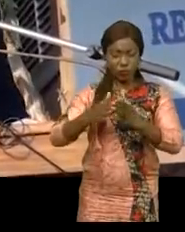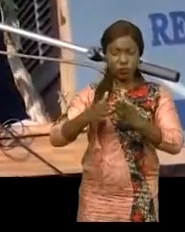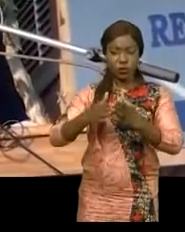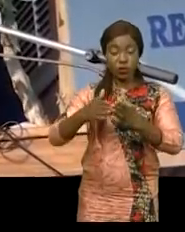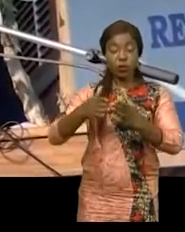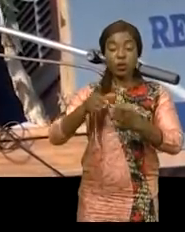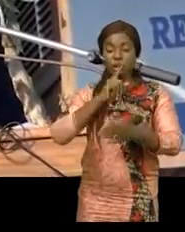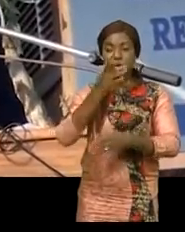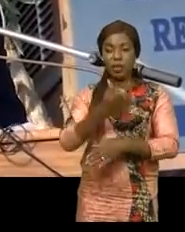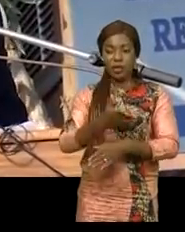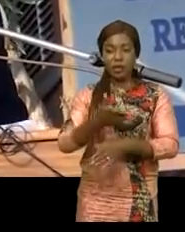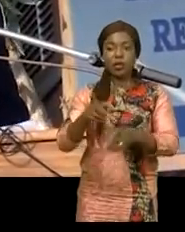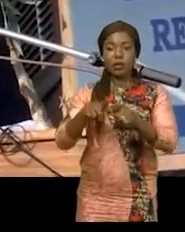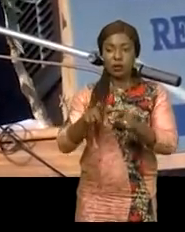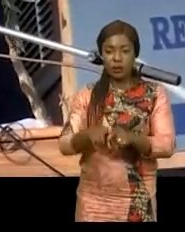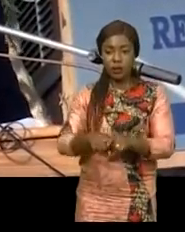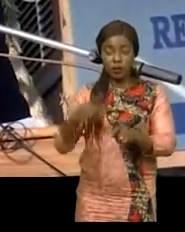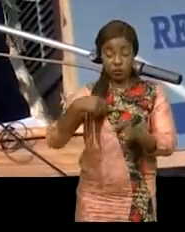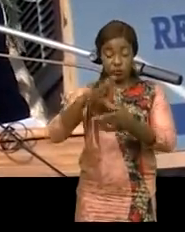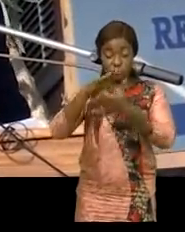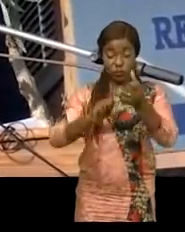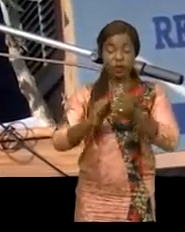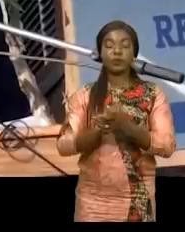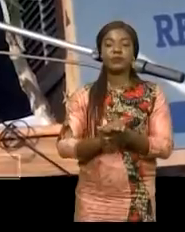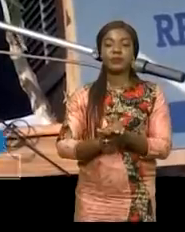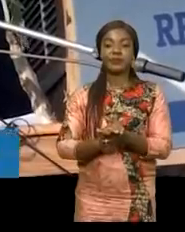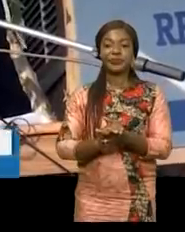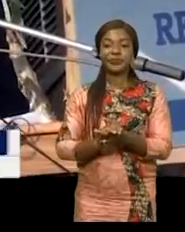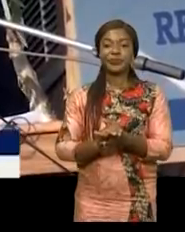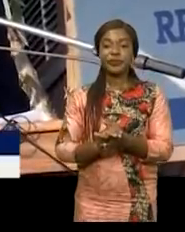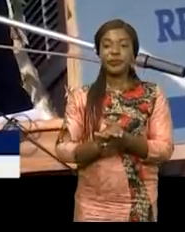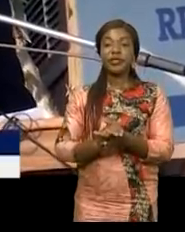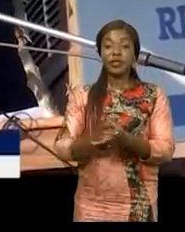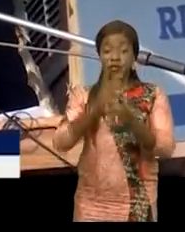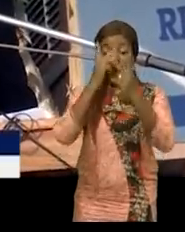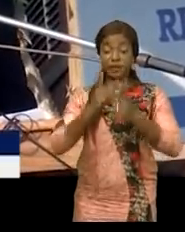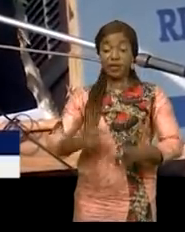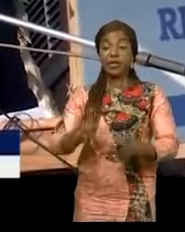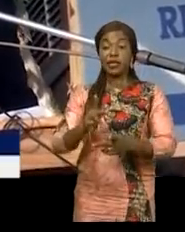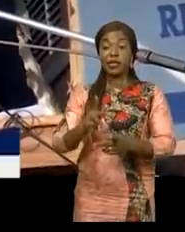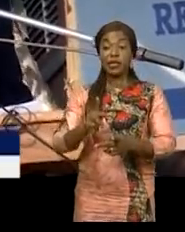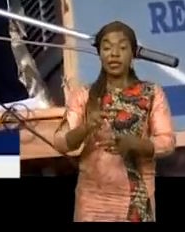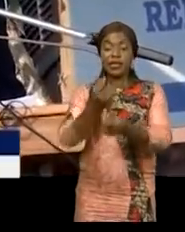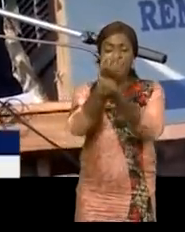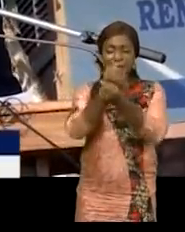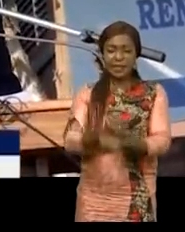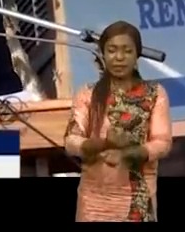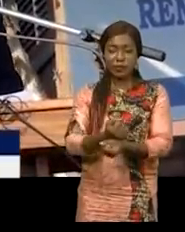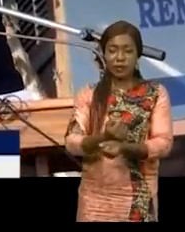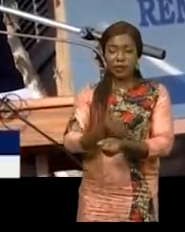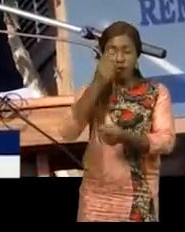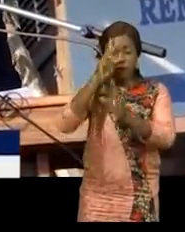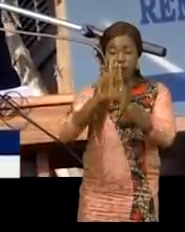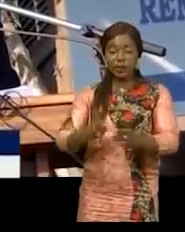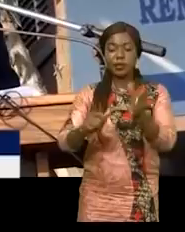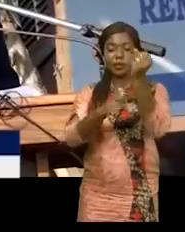et des valeurs auxquelles nous croyons c'est wallemme sont le respect de la dignité de la personne